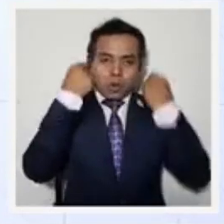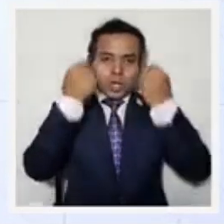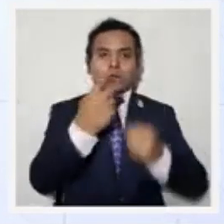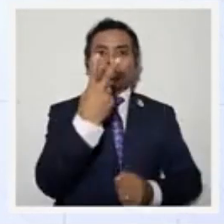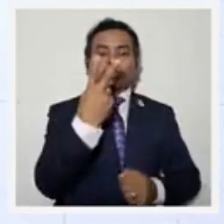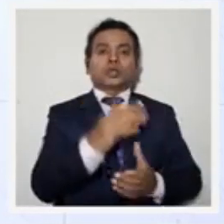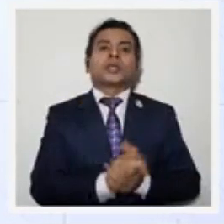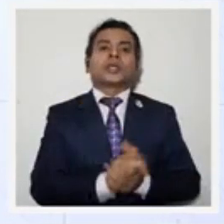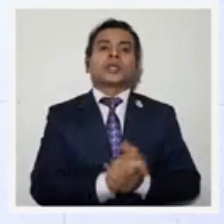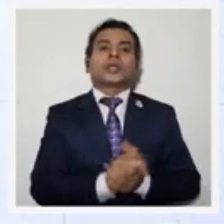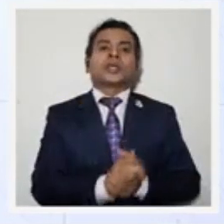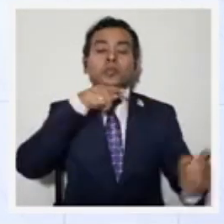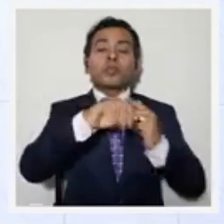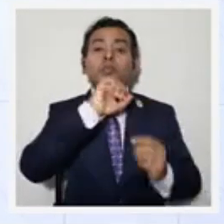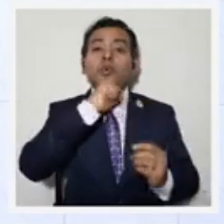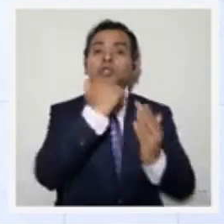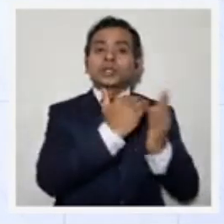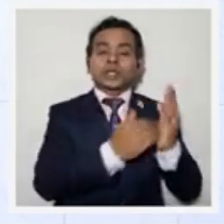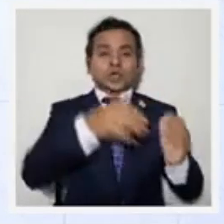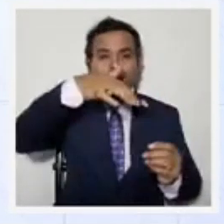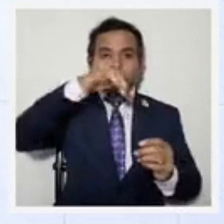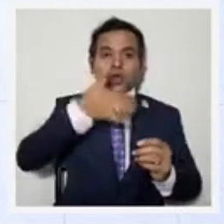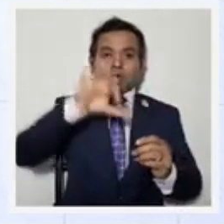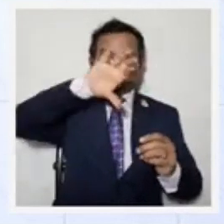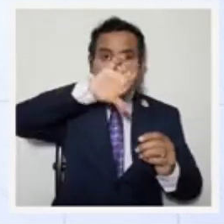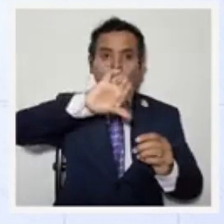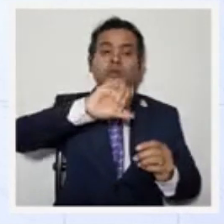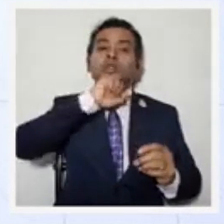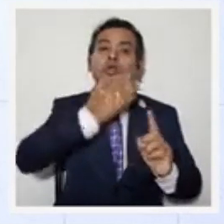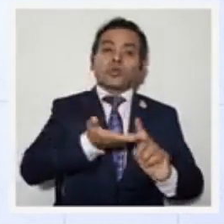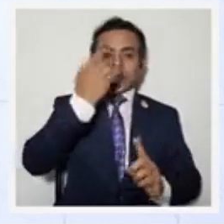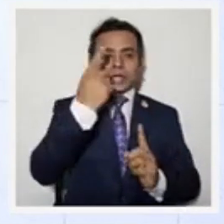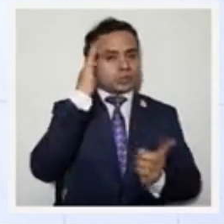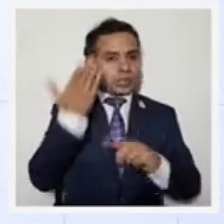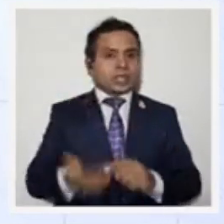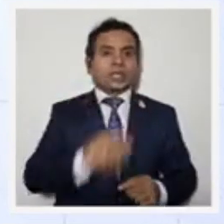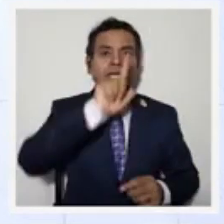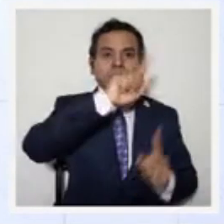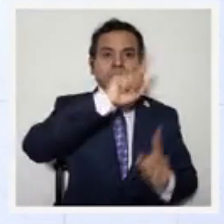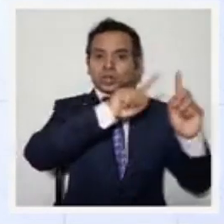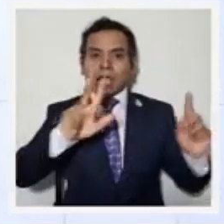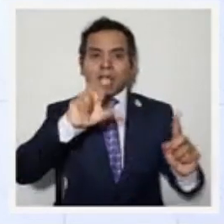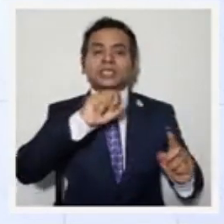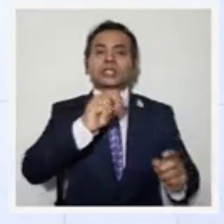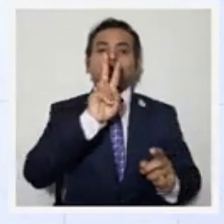জেন্ডার যদি আমরা শনাক্ত করি, এর মধ্যে পুরুষ 5 জন এবং মহিলা 2 জন। বয়সভিত্তিক